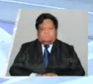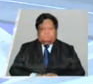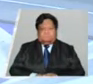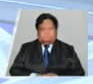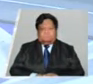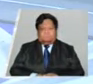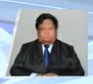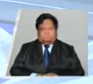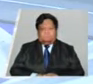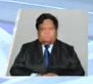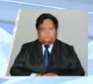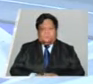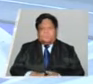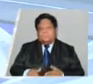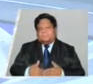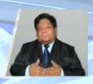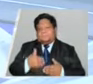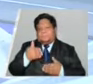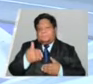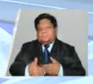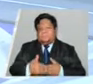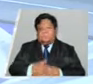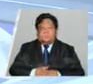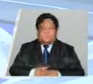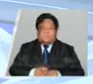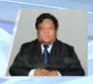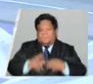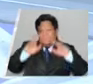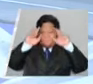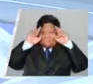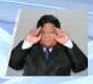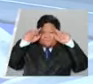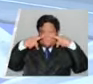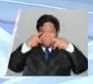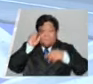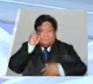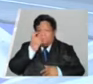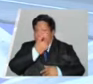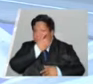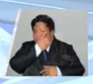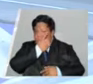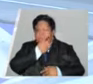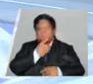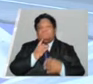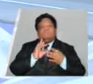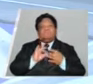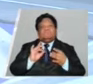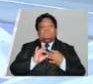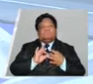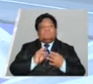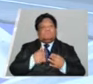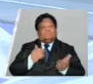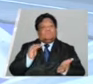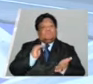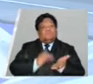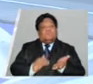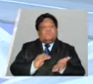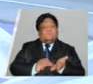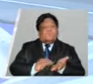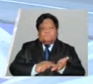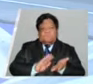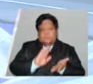Hindi raw magpapatawad si Vice President Sara Duterte. Sinabi po niya yan sa isang mensahe ngayong araw, bagamat wala siyang binanggit kung sino